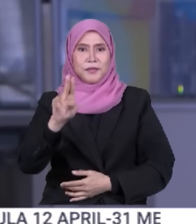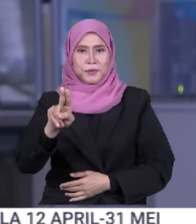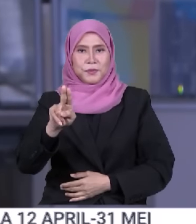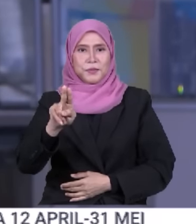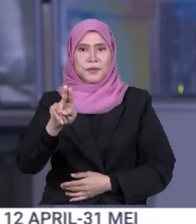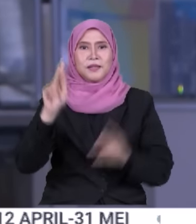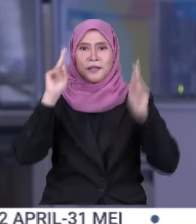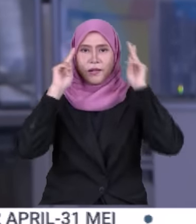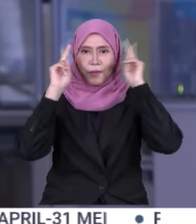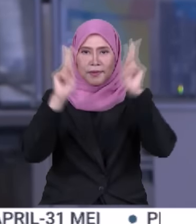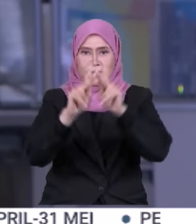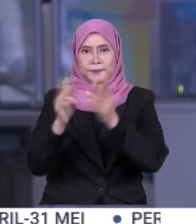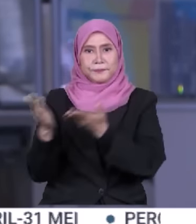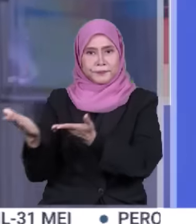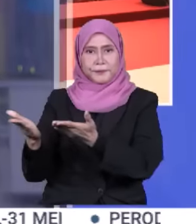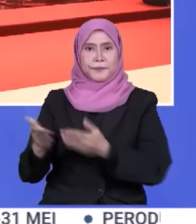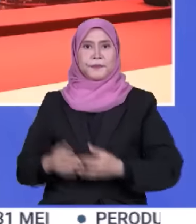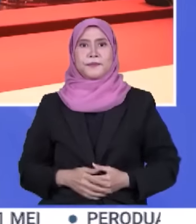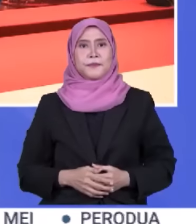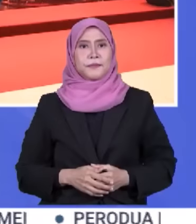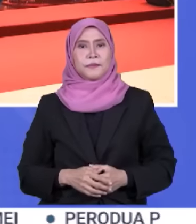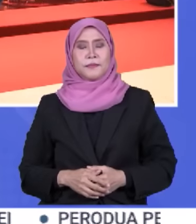di Kuantan. Ayu, silakan.